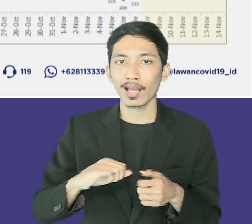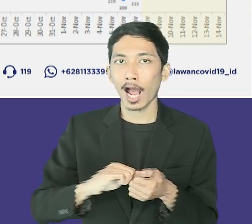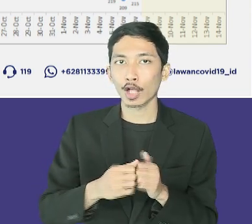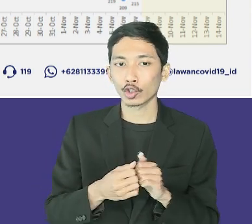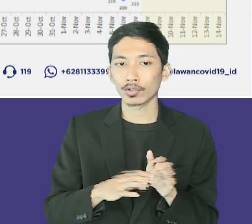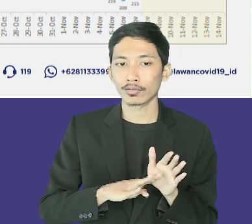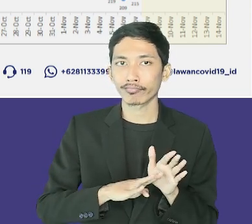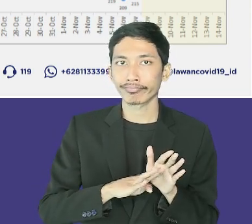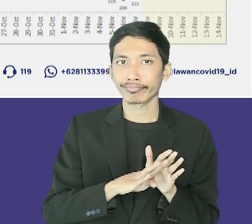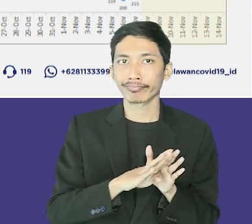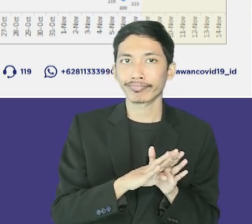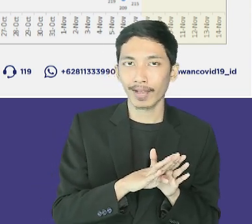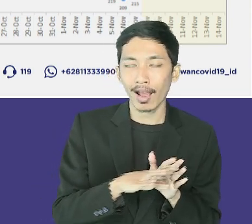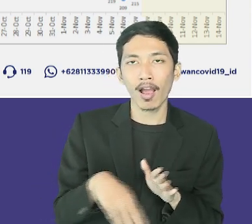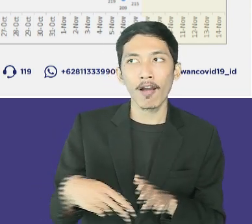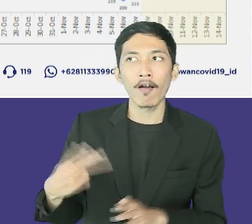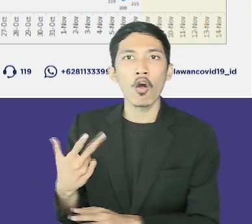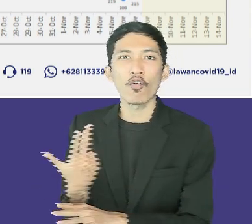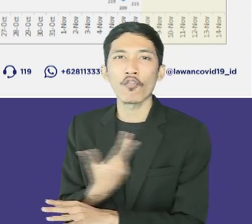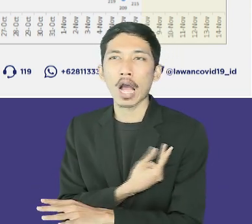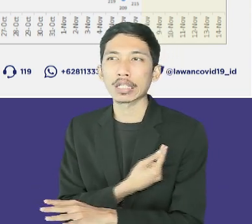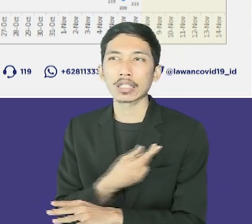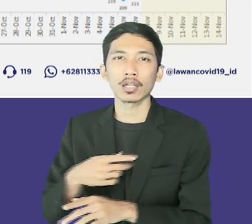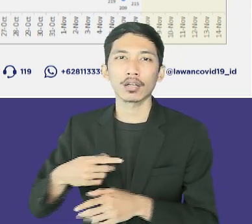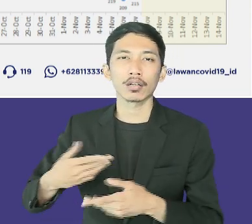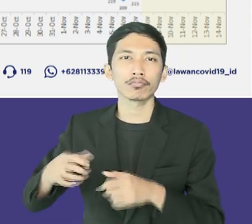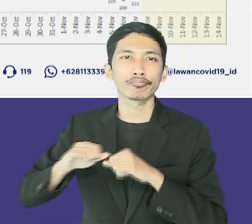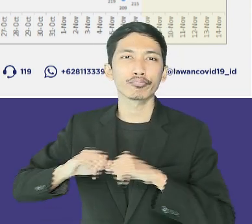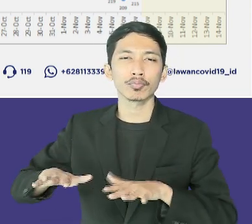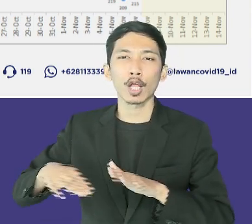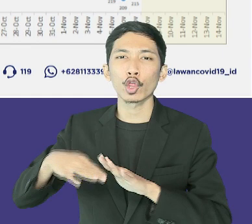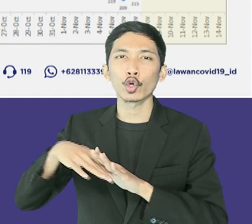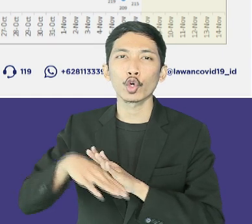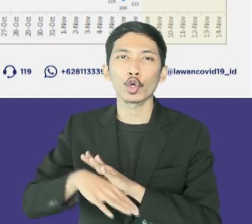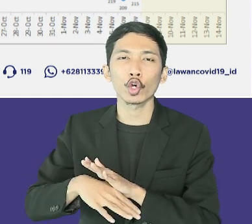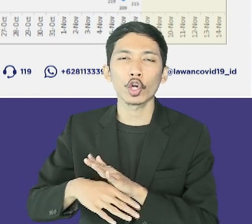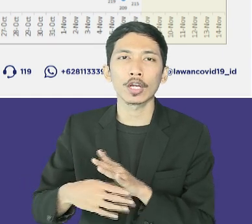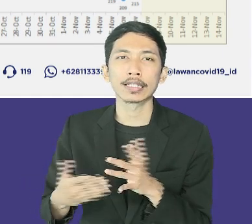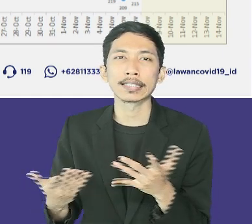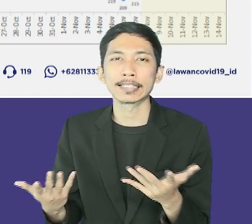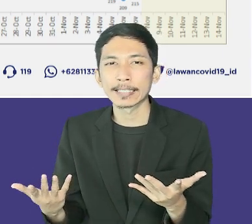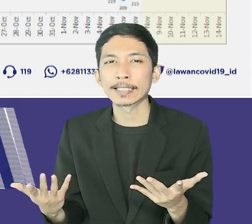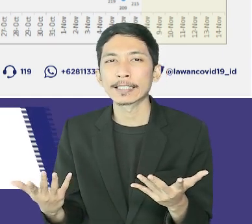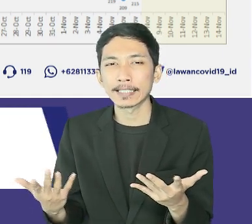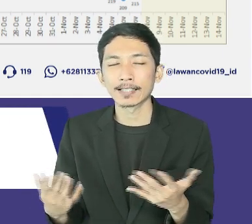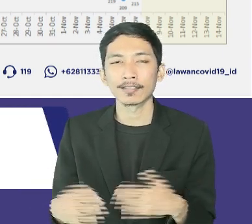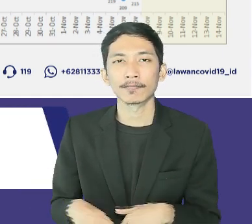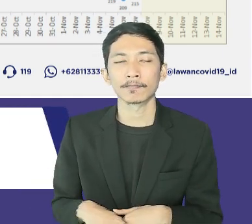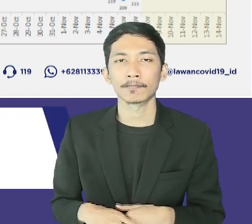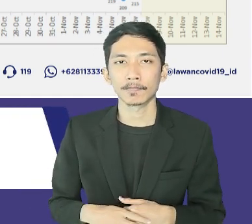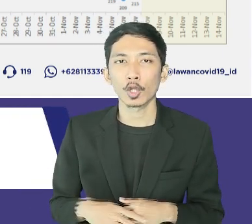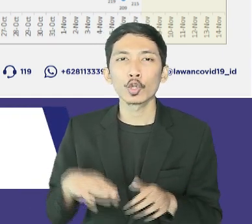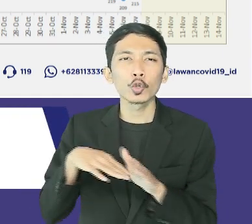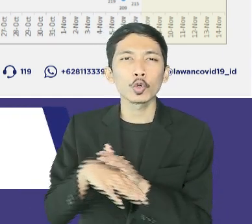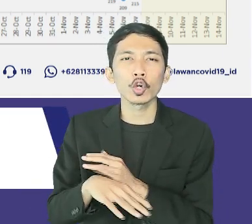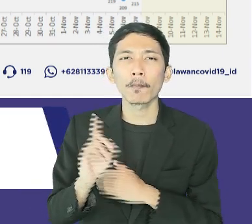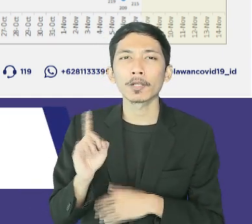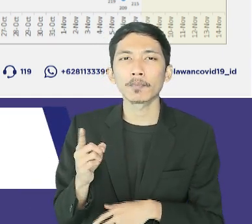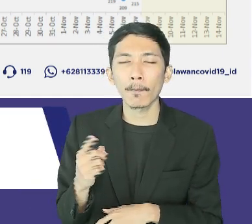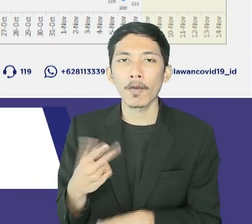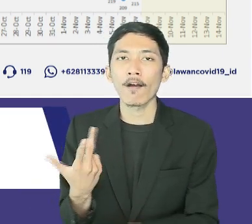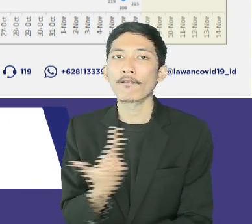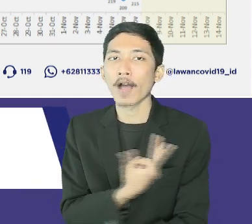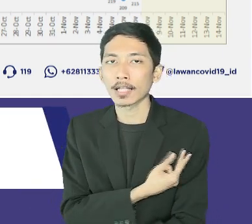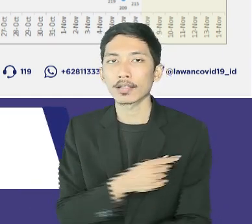sayangnya laju vaksinasi mengalami penurunan selama 7 minggu terakhir. Penurunan ini utamanya terjadi pada vaksin